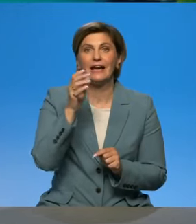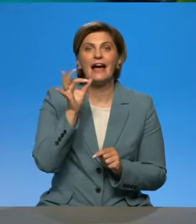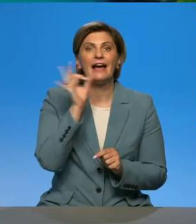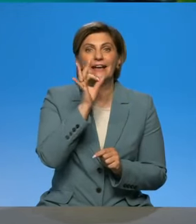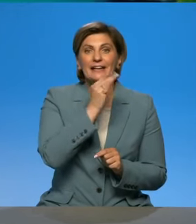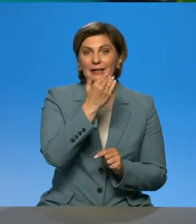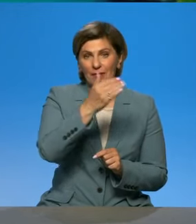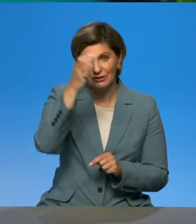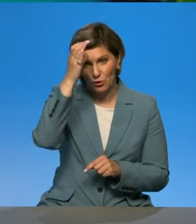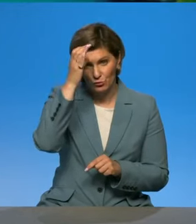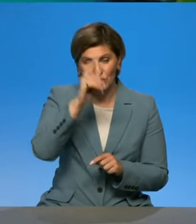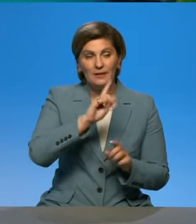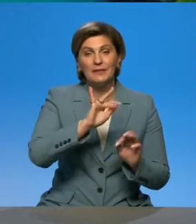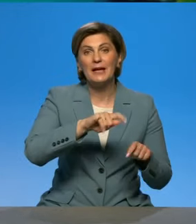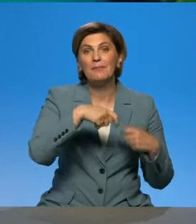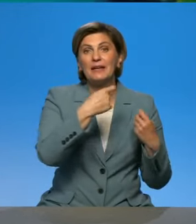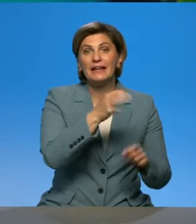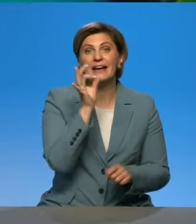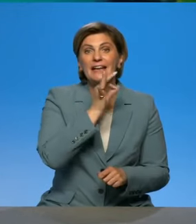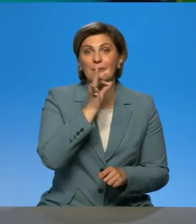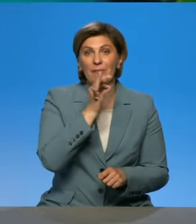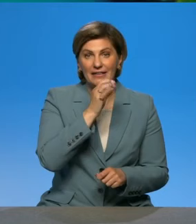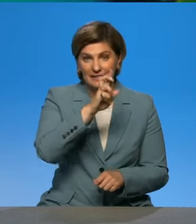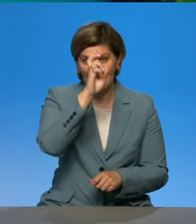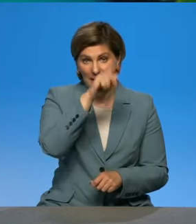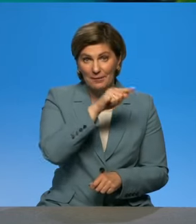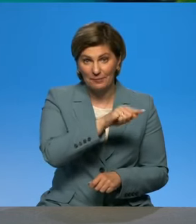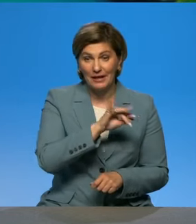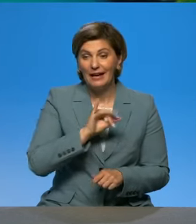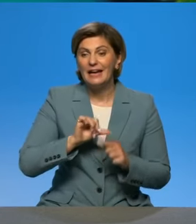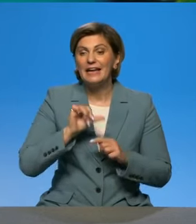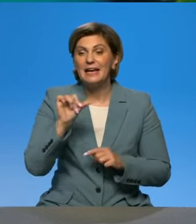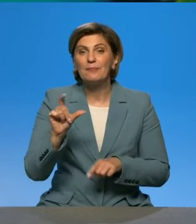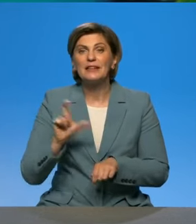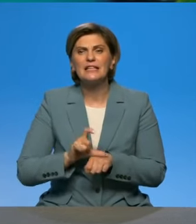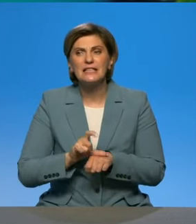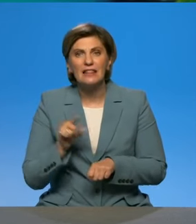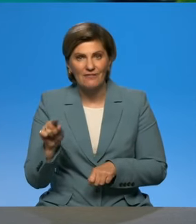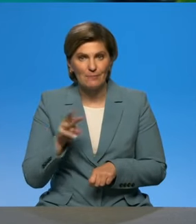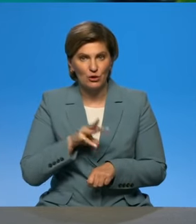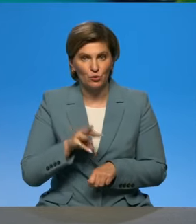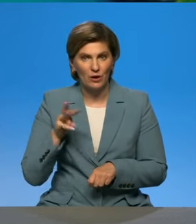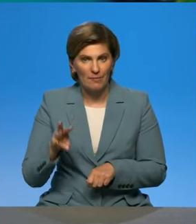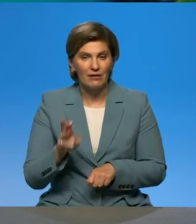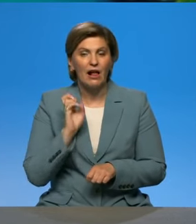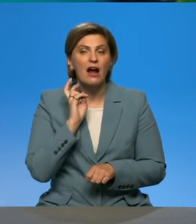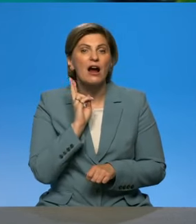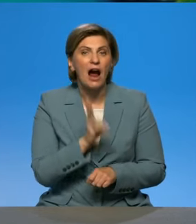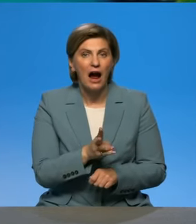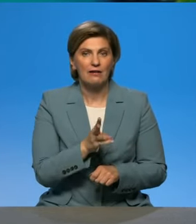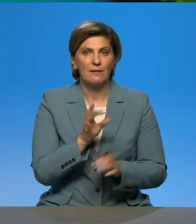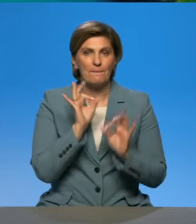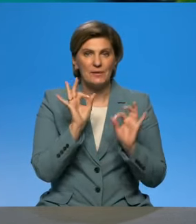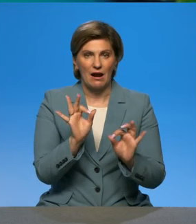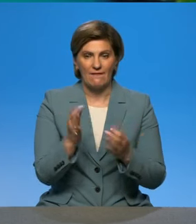передал Германской империи это, именно словами Миклуха Маклая, как входить в контакт. Они вошли туда и без